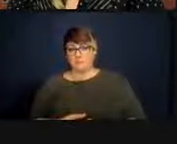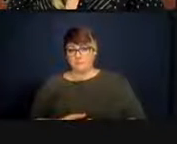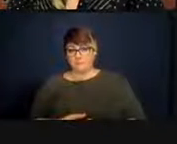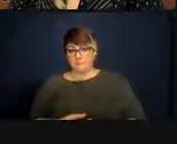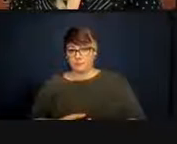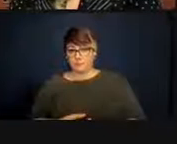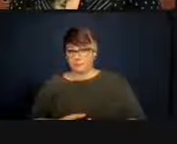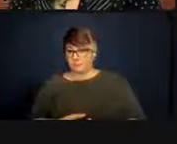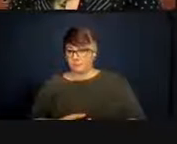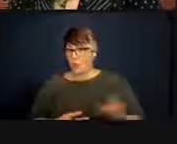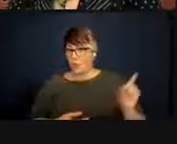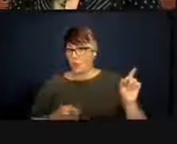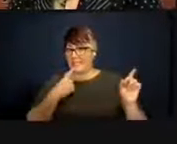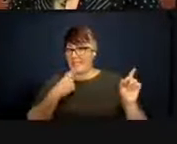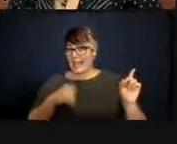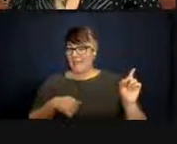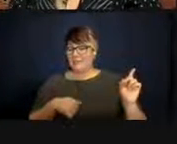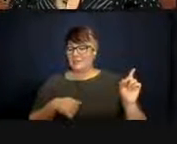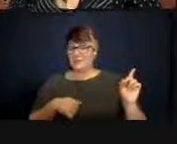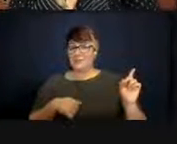نتابع.